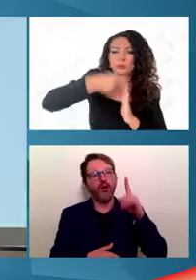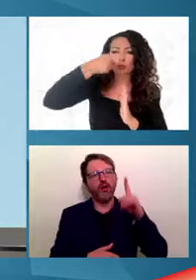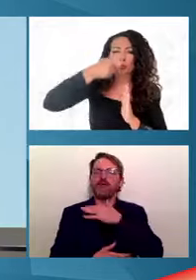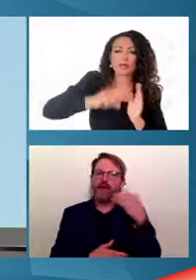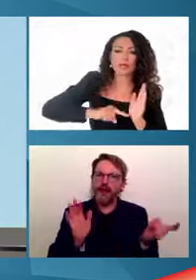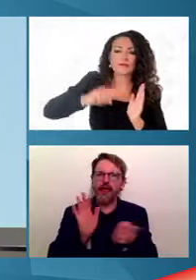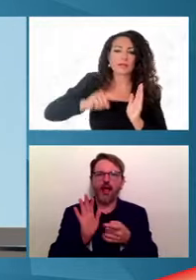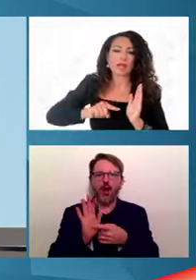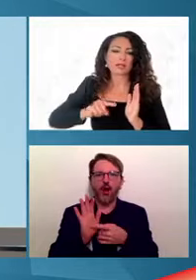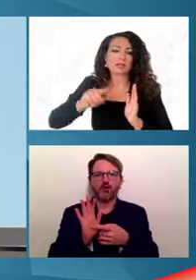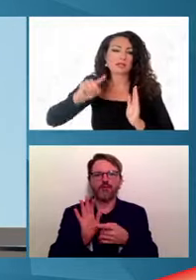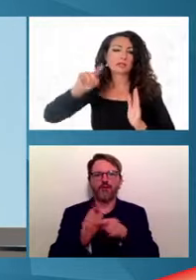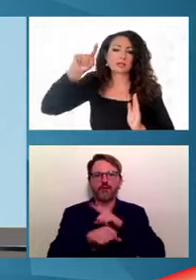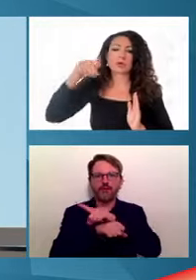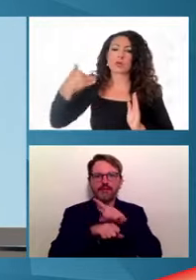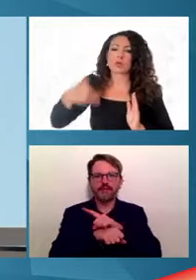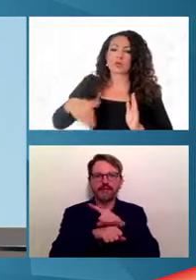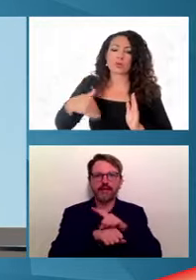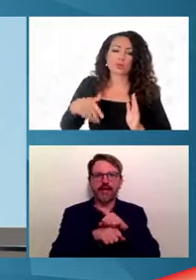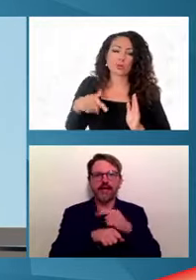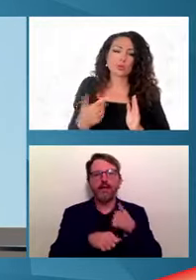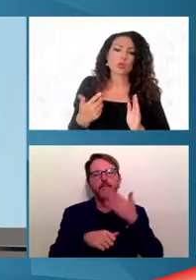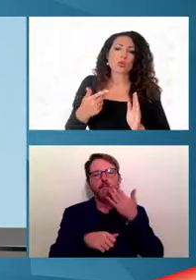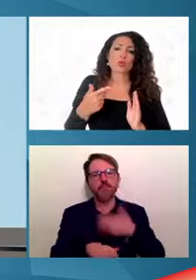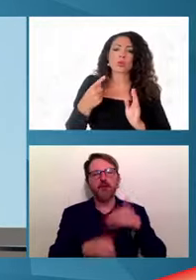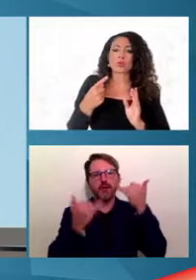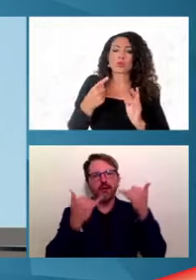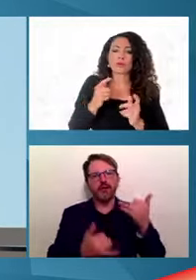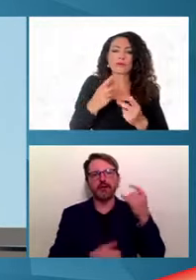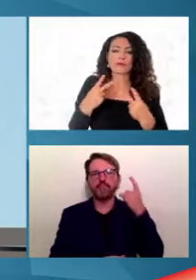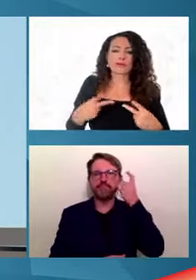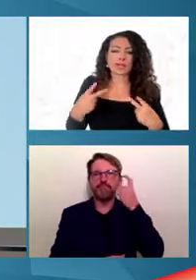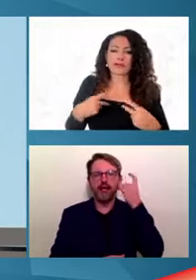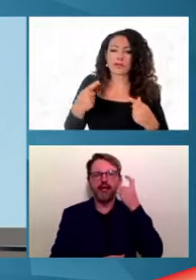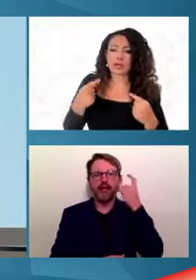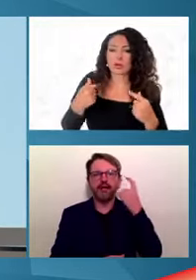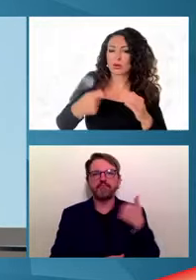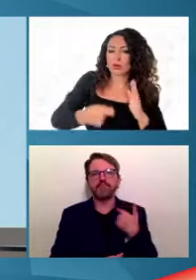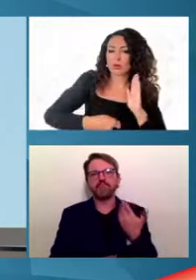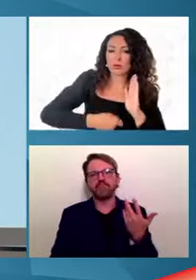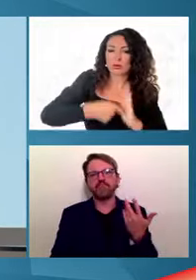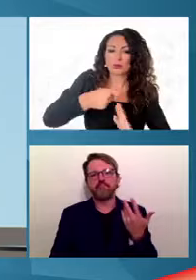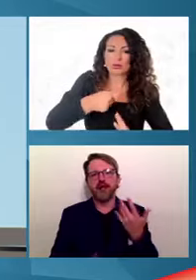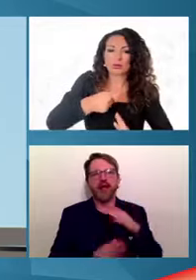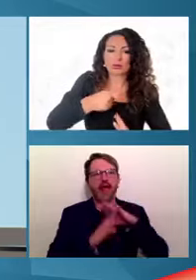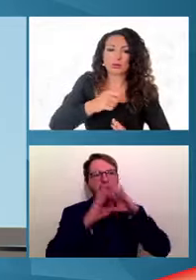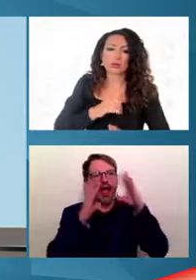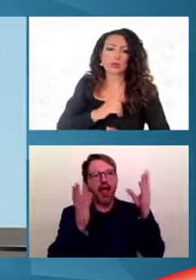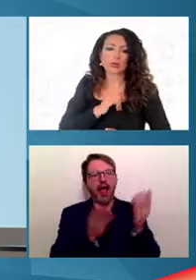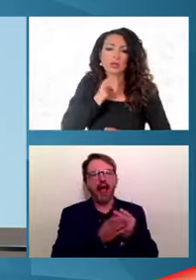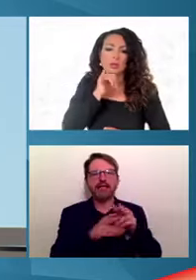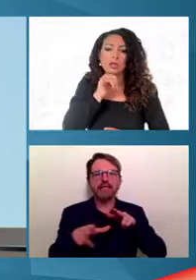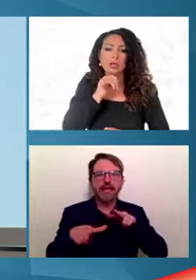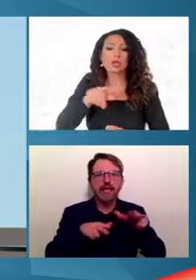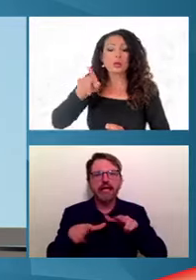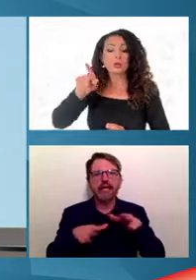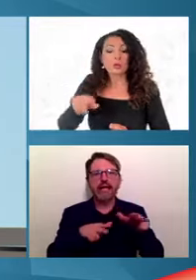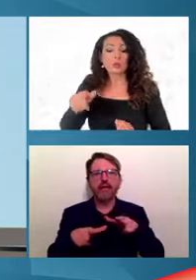und man möchte jetzt meinen, im Prinzip alles Regierungshandeln